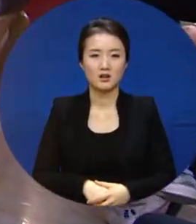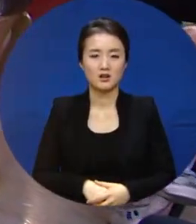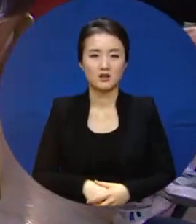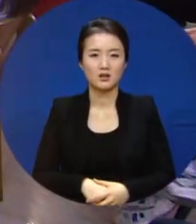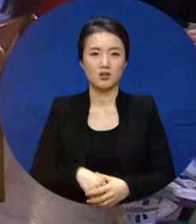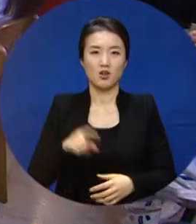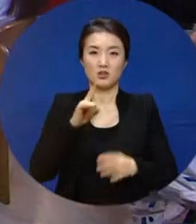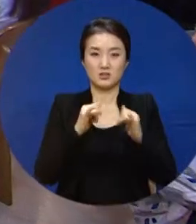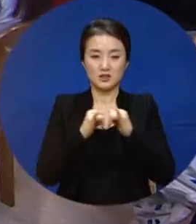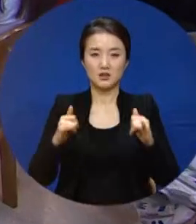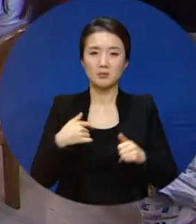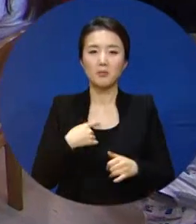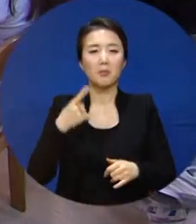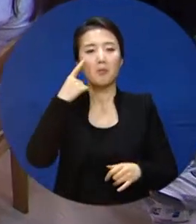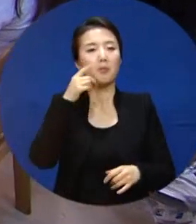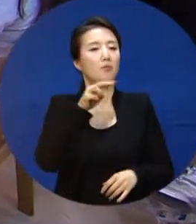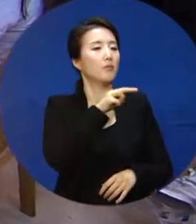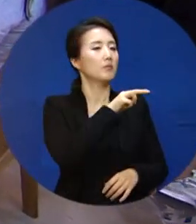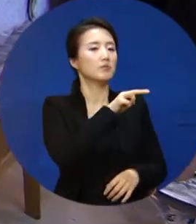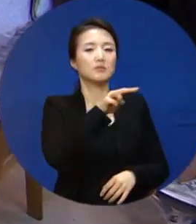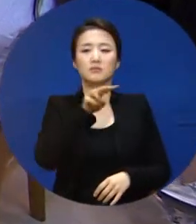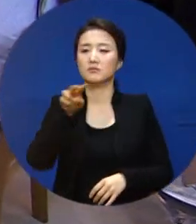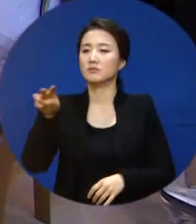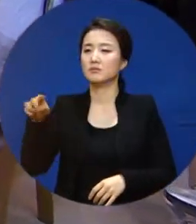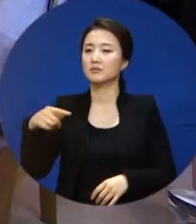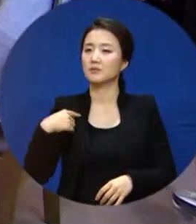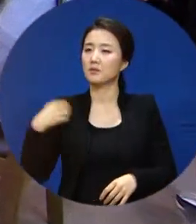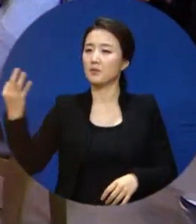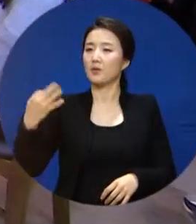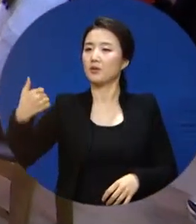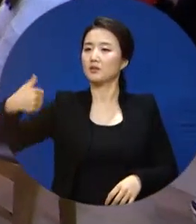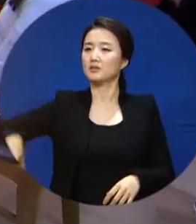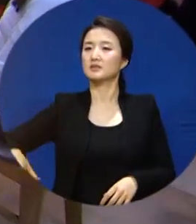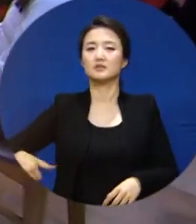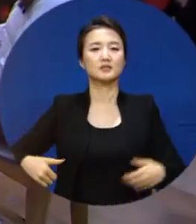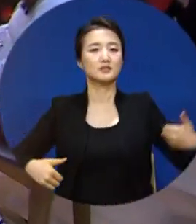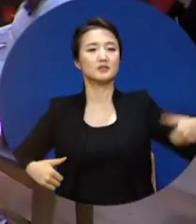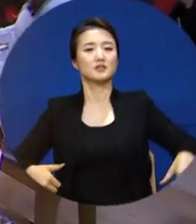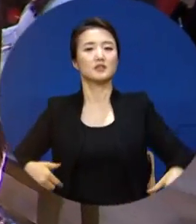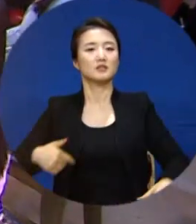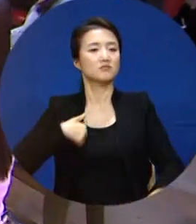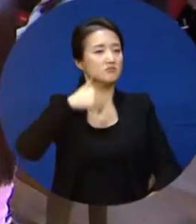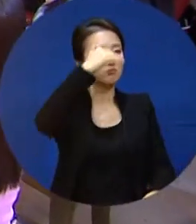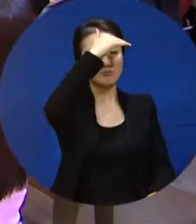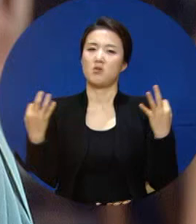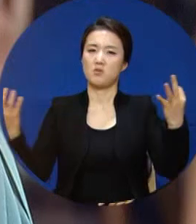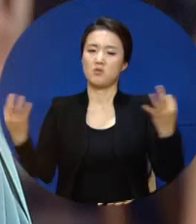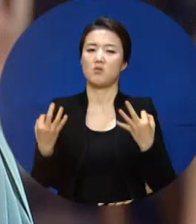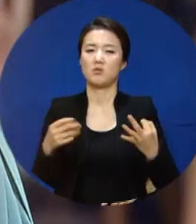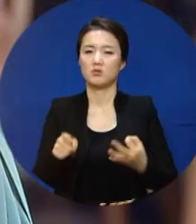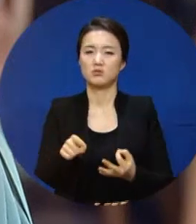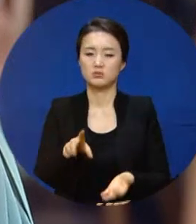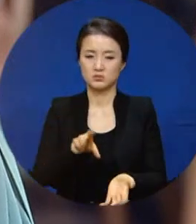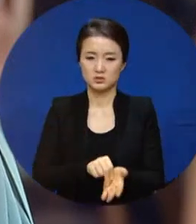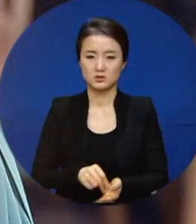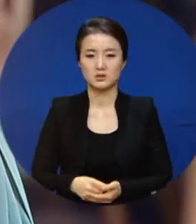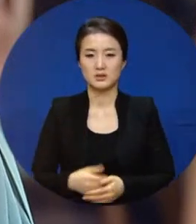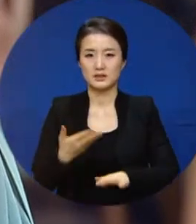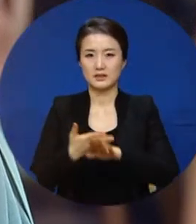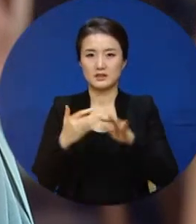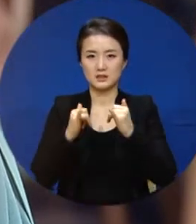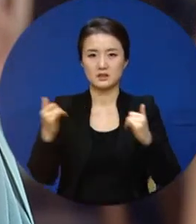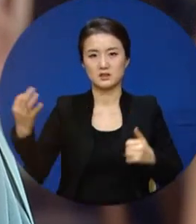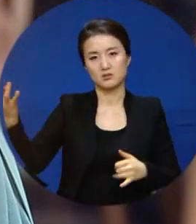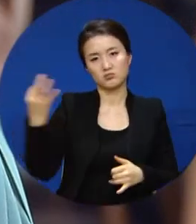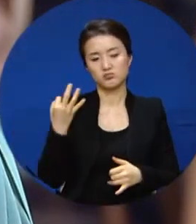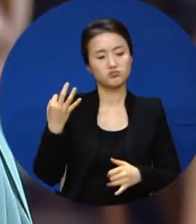둘러 봅니다 왜 누가 다 알아 보인 사람도 뭐 없나 그걸 불러오고 남들이 나를 알아주지